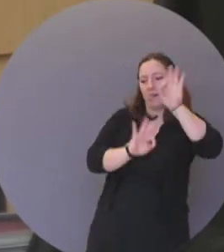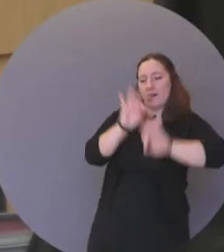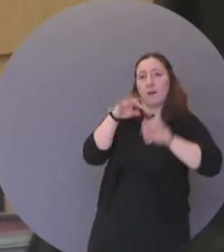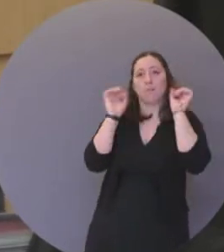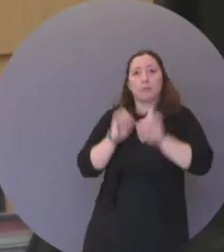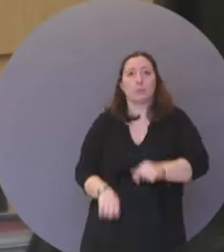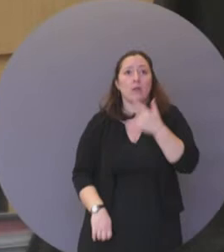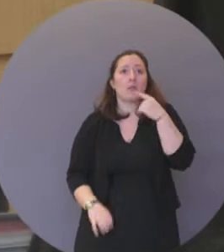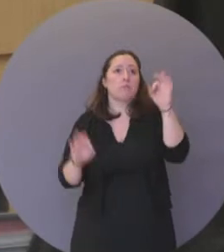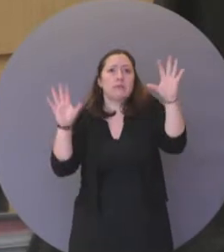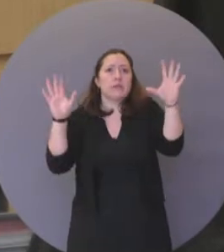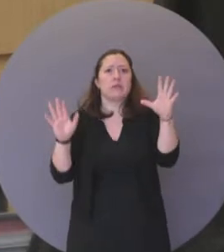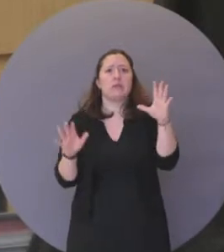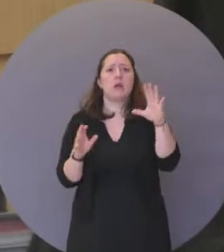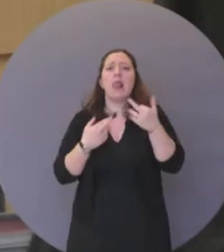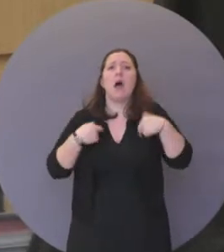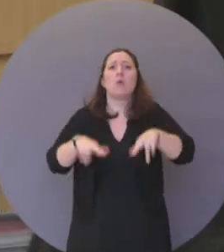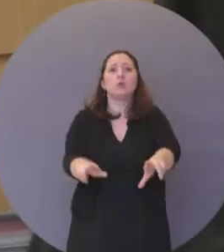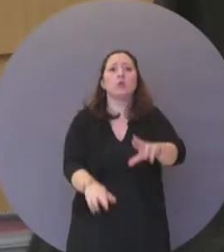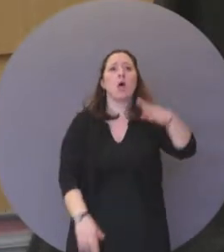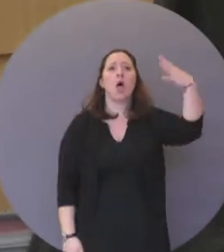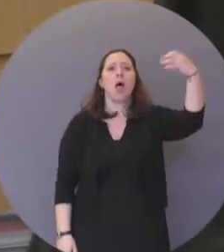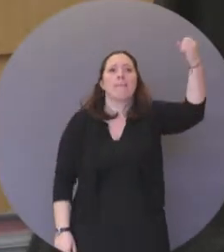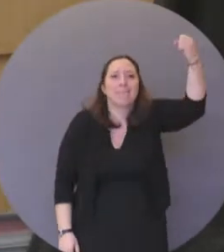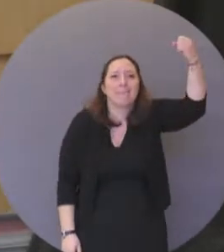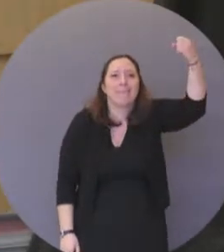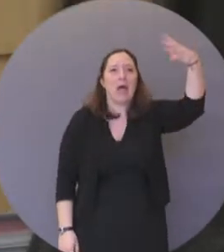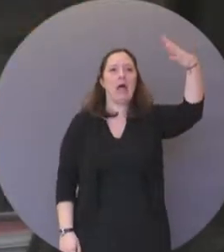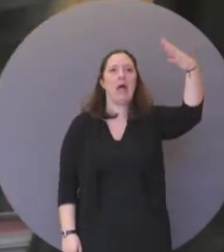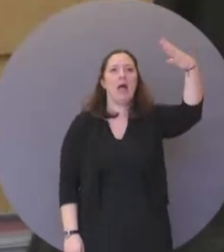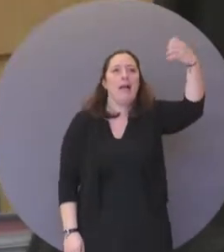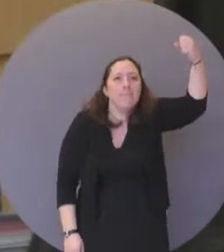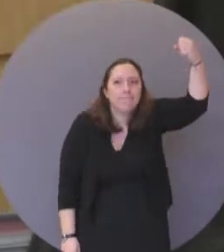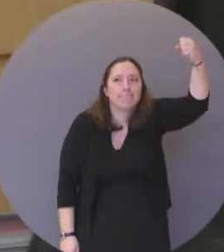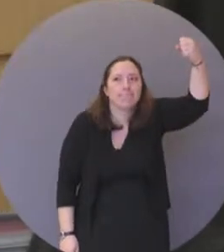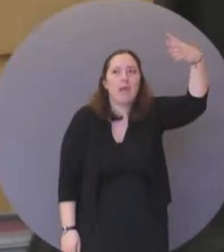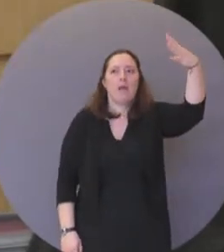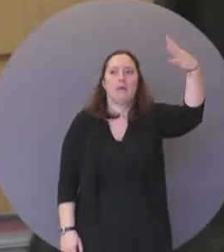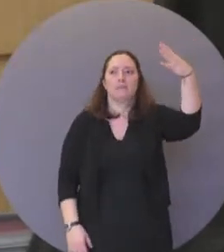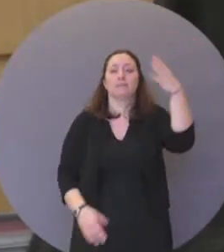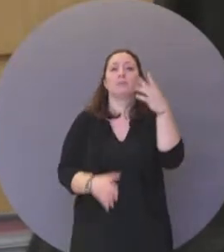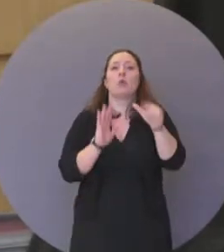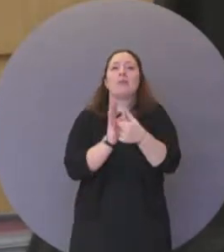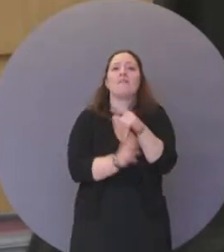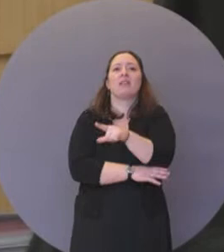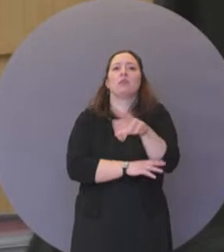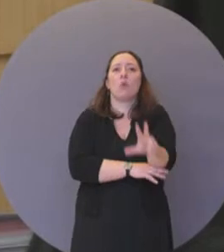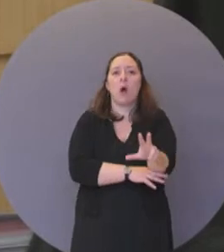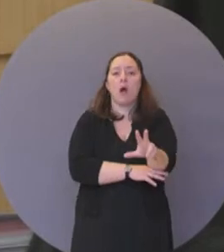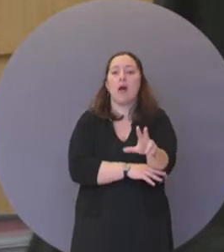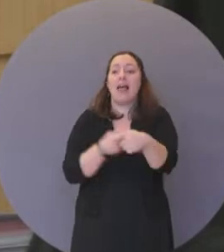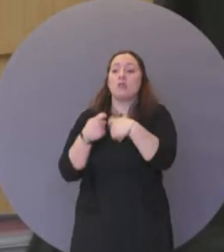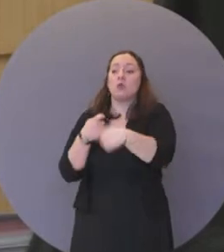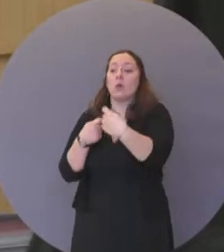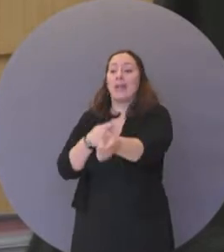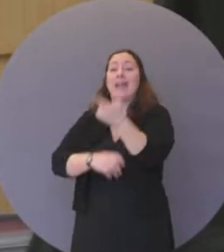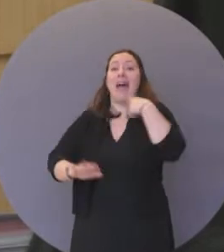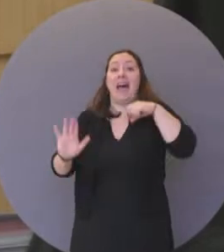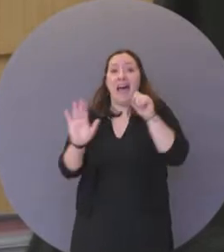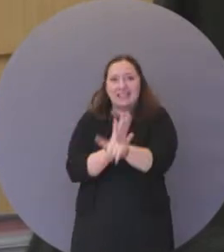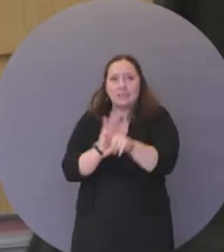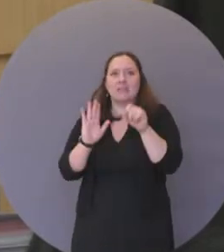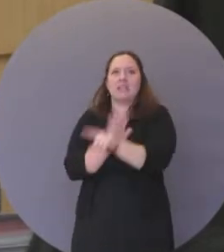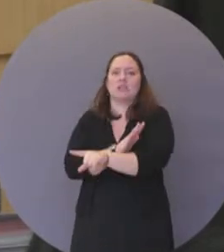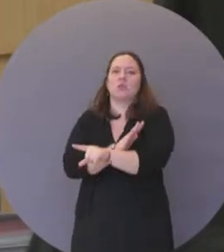vert dès le 1er février 2023 la durée d'indemnisation des chômeurs inscrit à Pôle Emploi